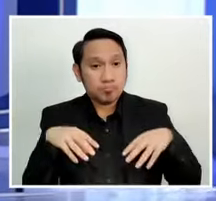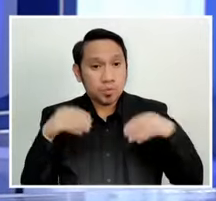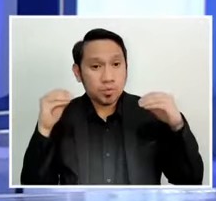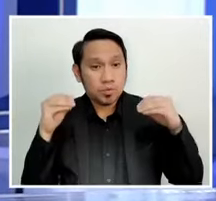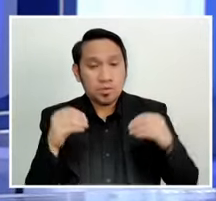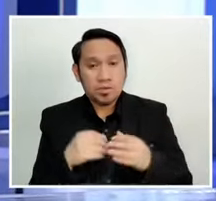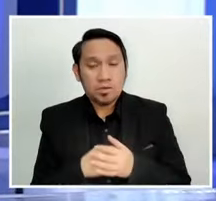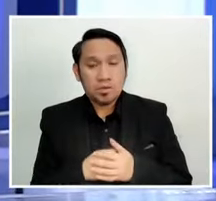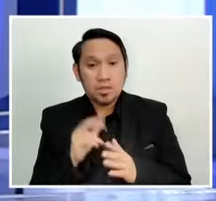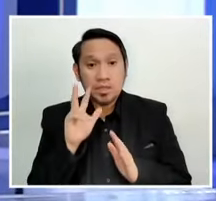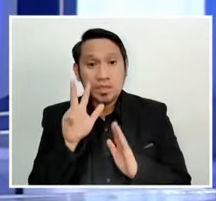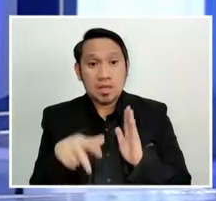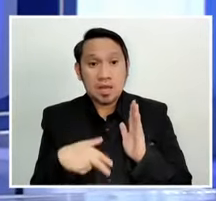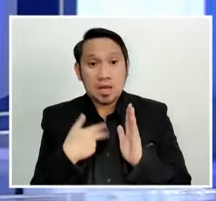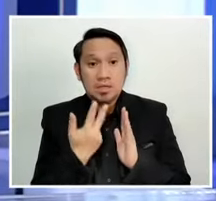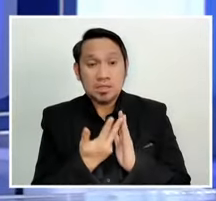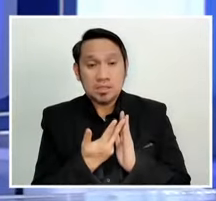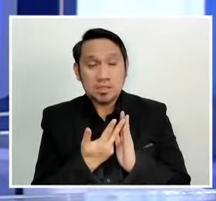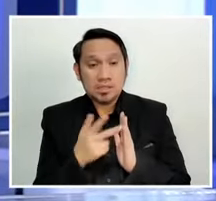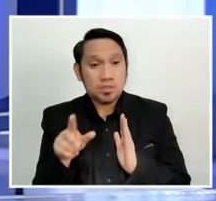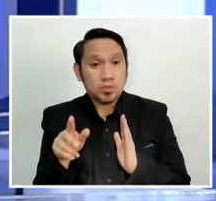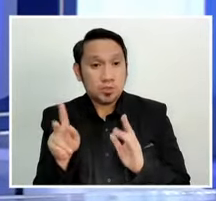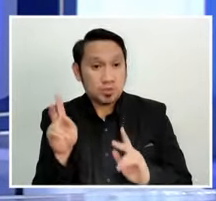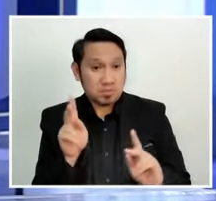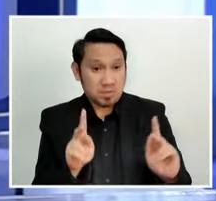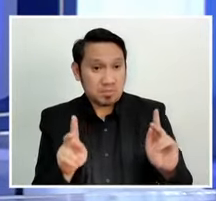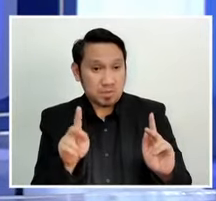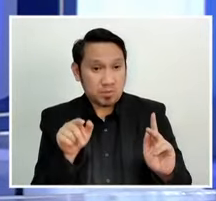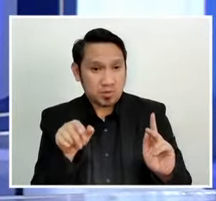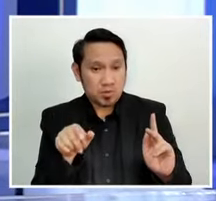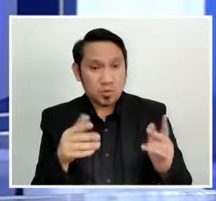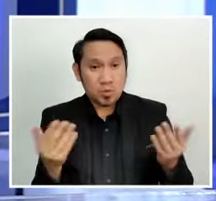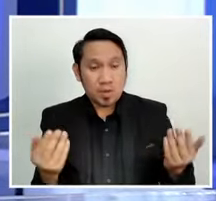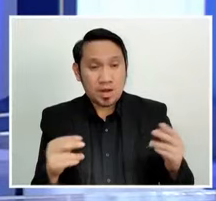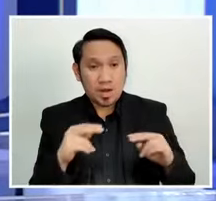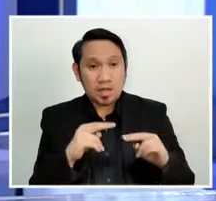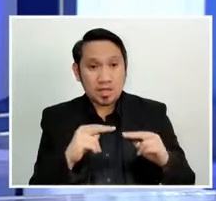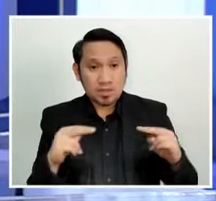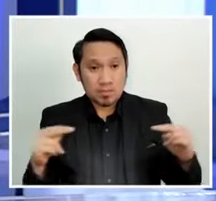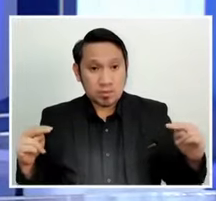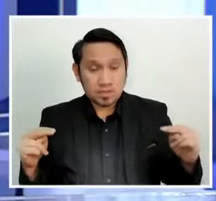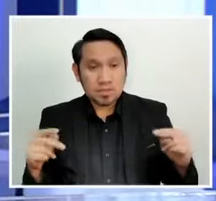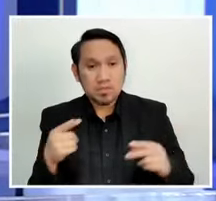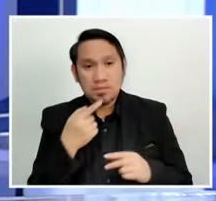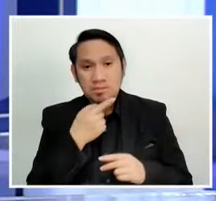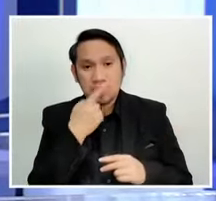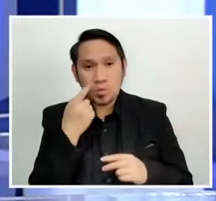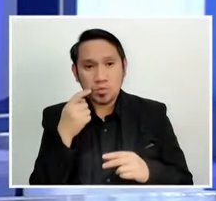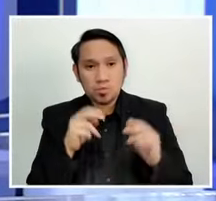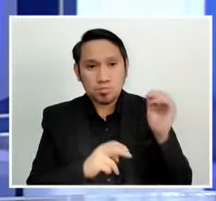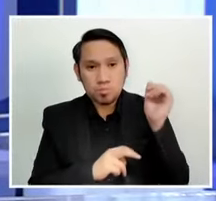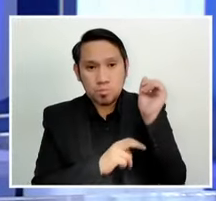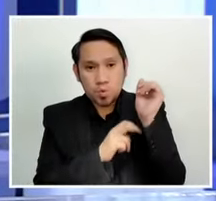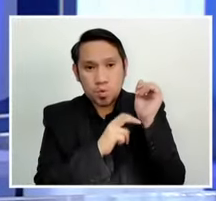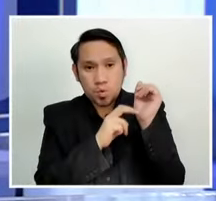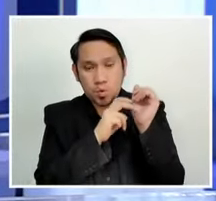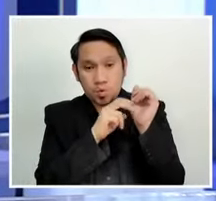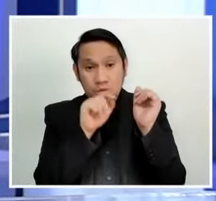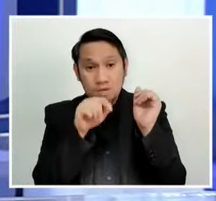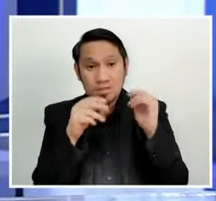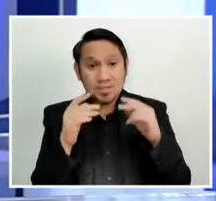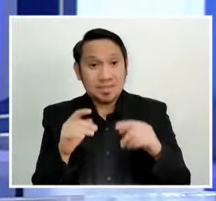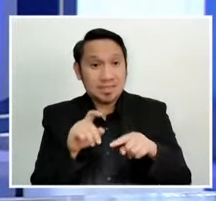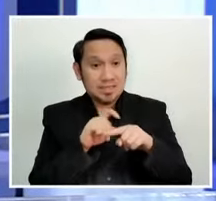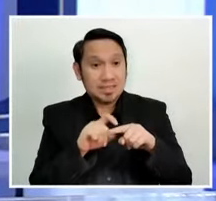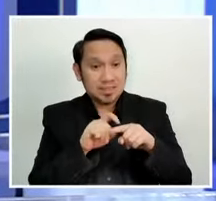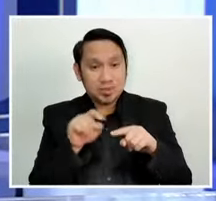halos 3 oras ang ilang residente ng Navotas City matapos umakyat sa poste ng kuryente ang